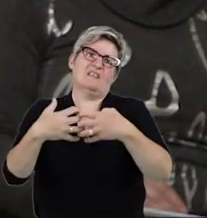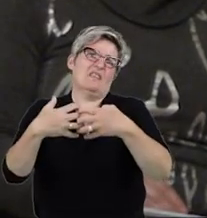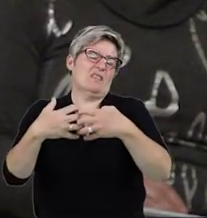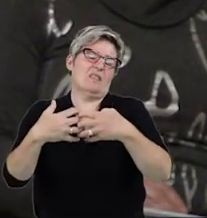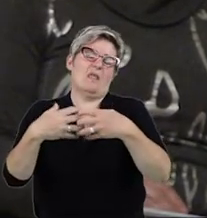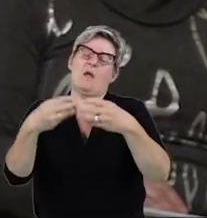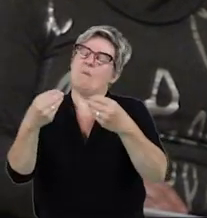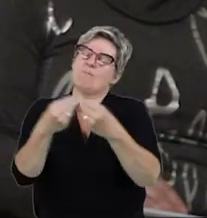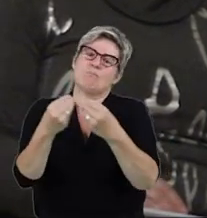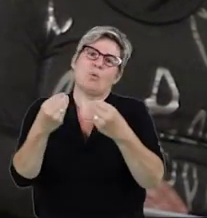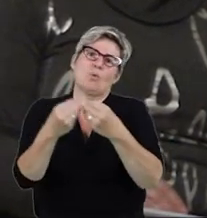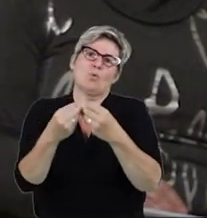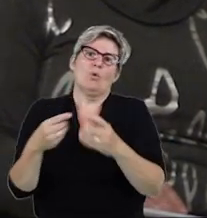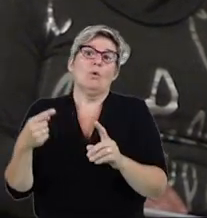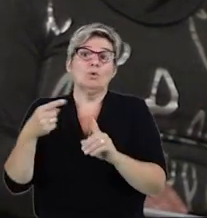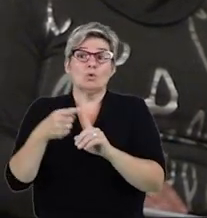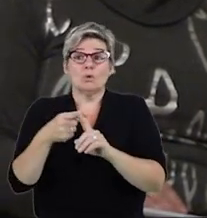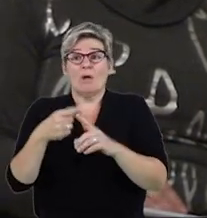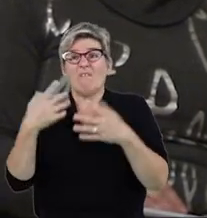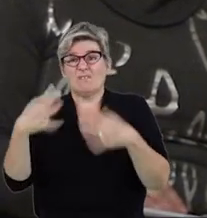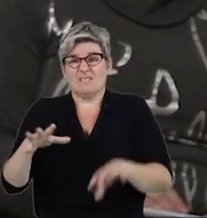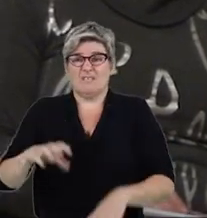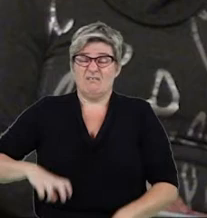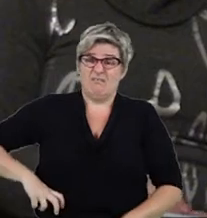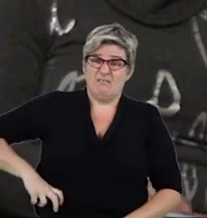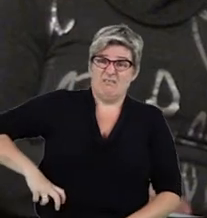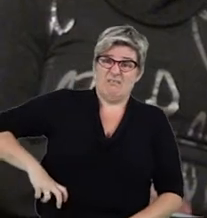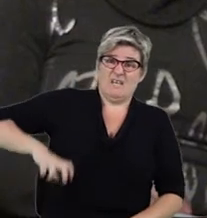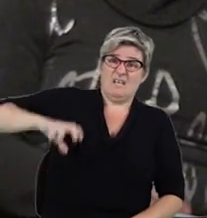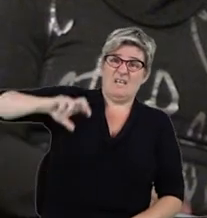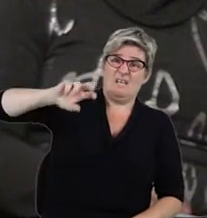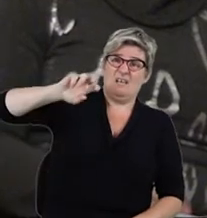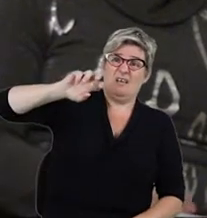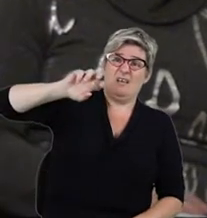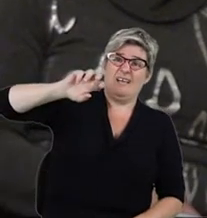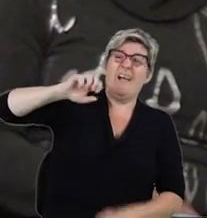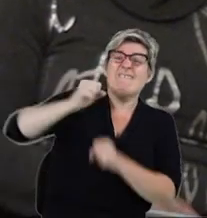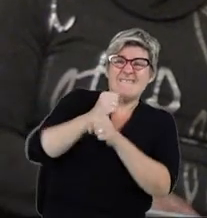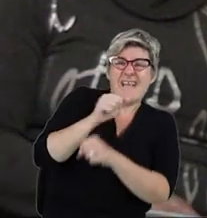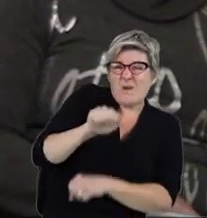système MF. Beaucoup, au point où qu'est-ce que tu faisais?